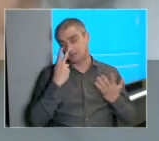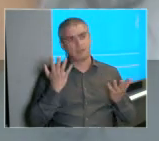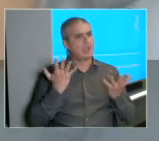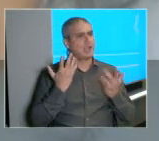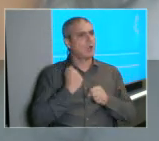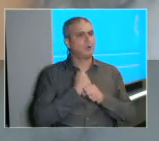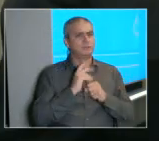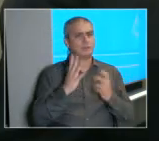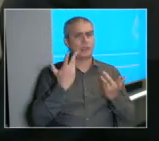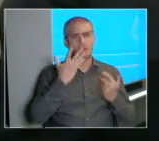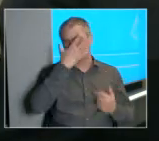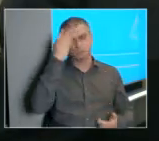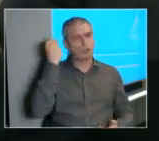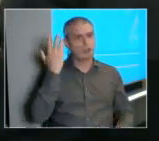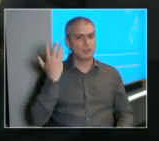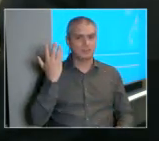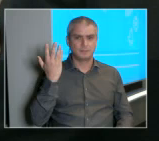איך עושים את זה? איך אפשר לשכוח?